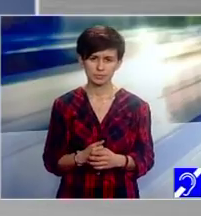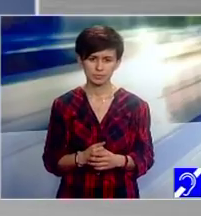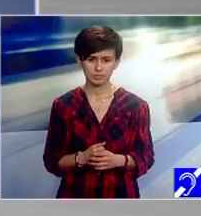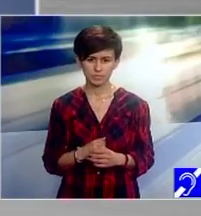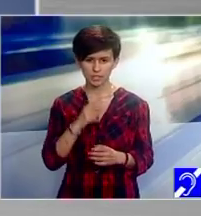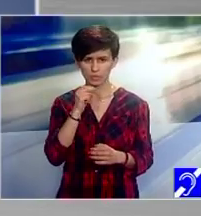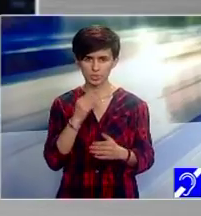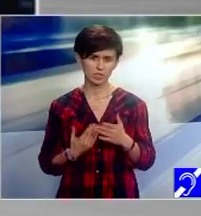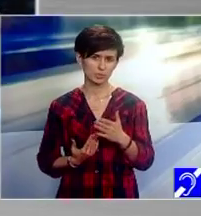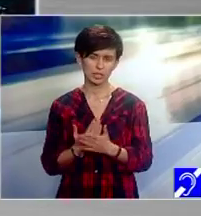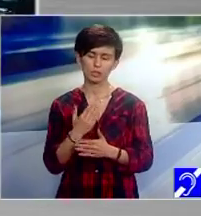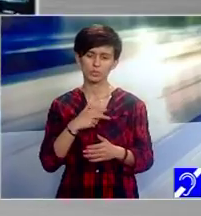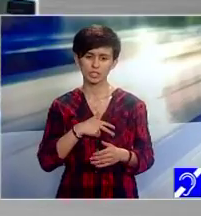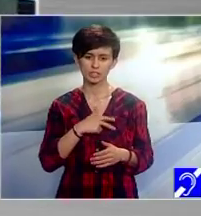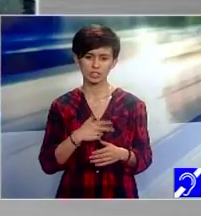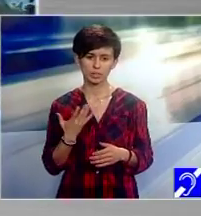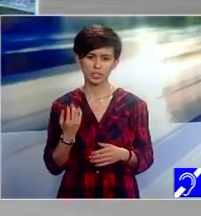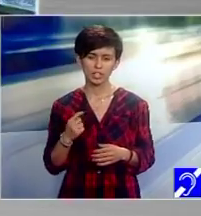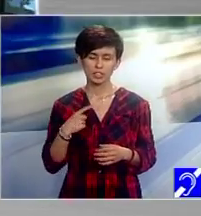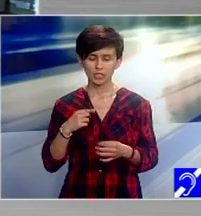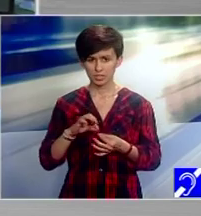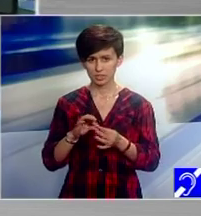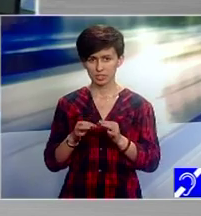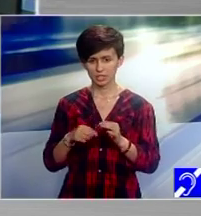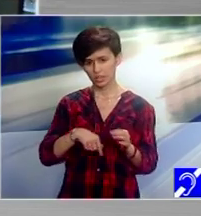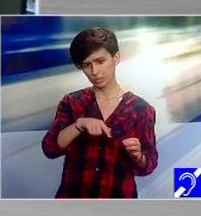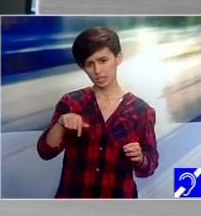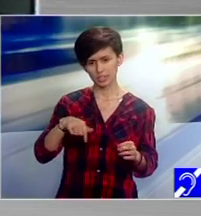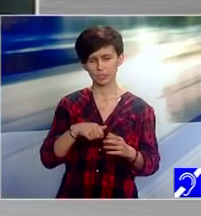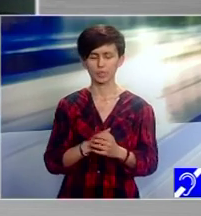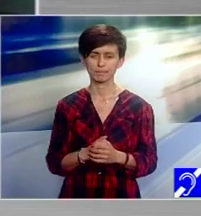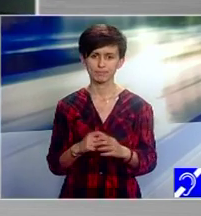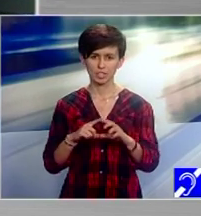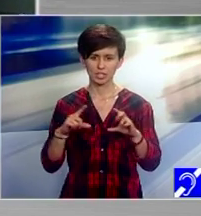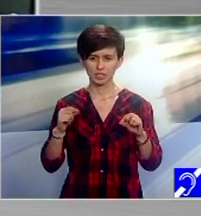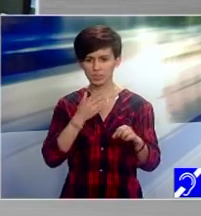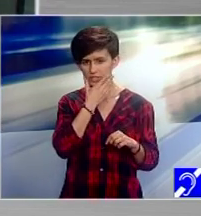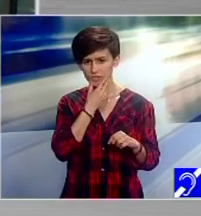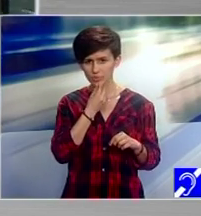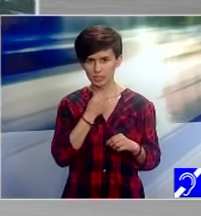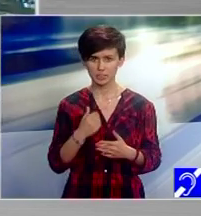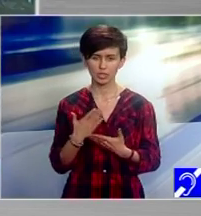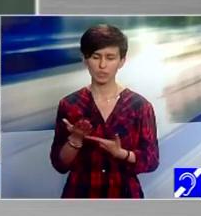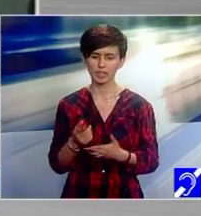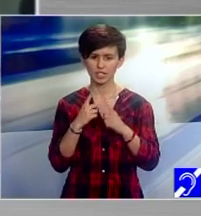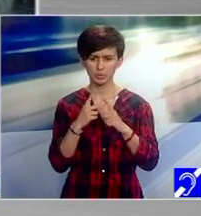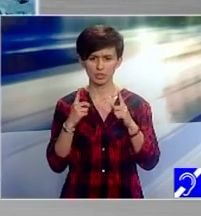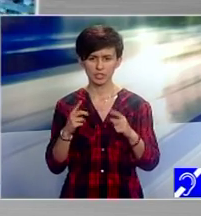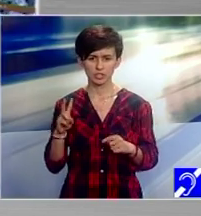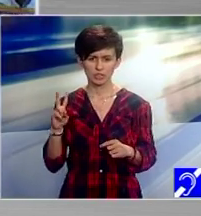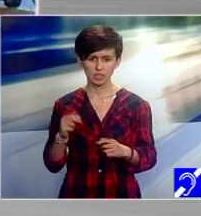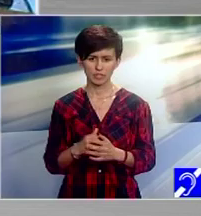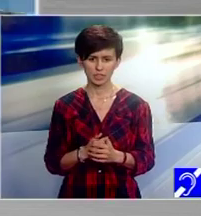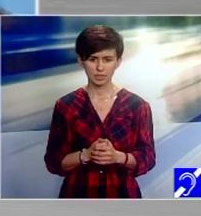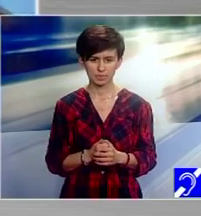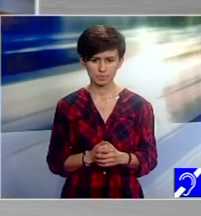până noi. La urmă. Despre da. Ceea ce suntem noi. Iată ce definiție frumoasă ne dă domnul profesor Silviu Vanda. Atât vreau să mai spun,